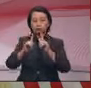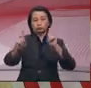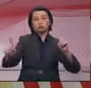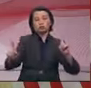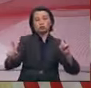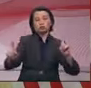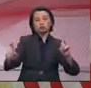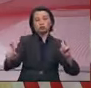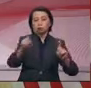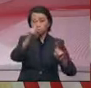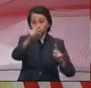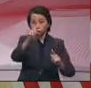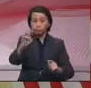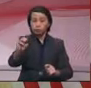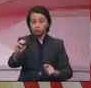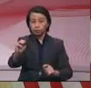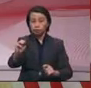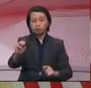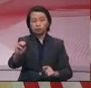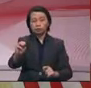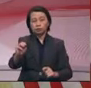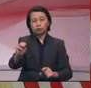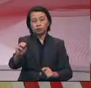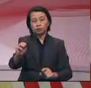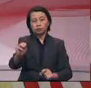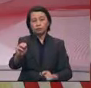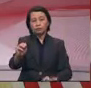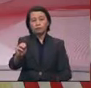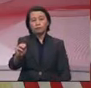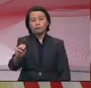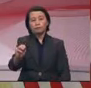dijarakkan 1 meter.